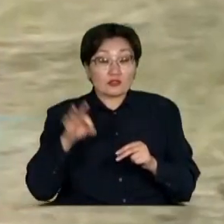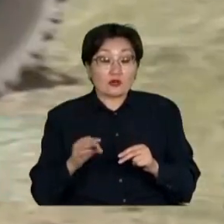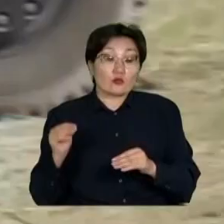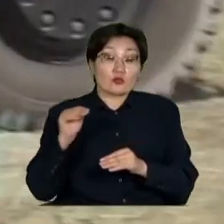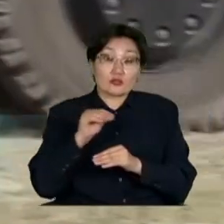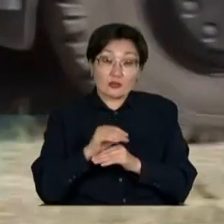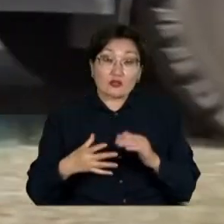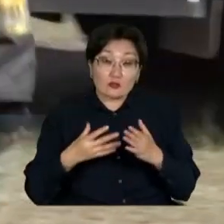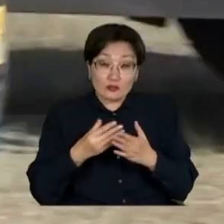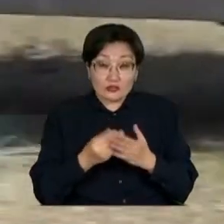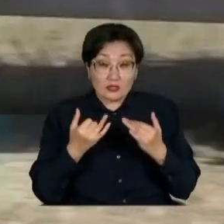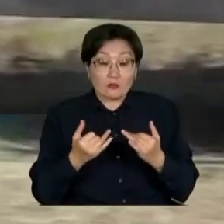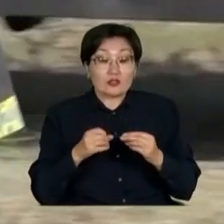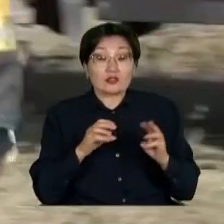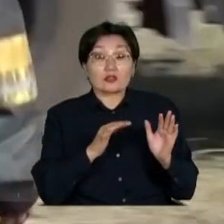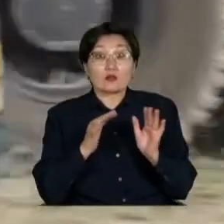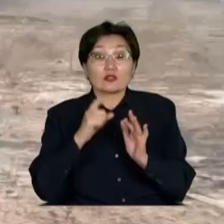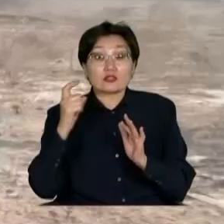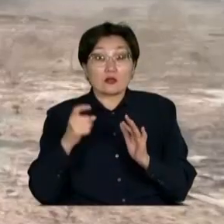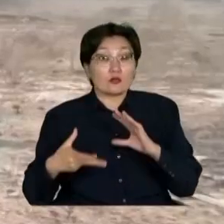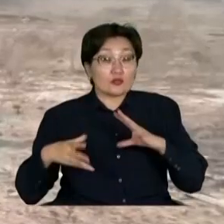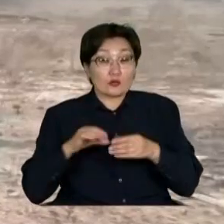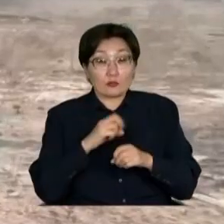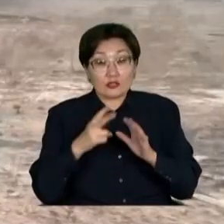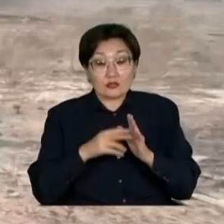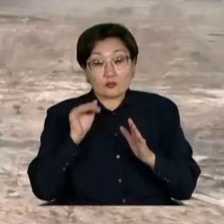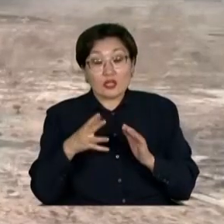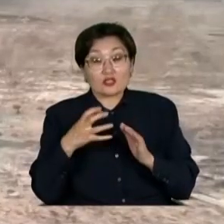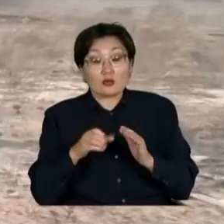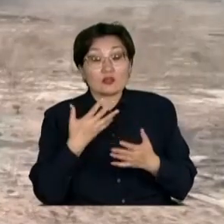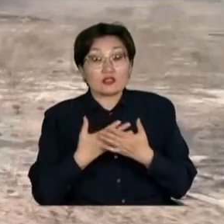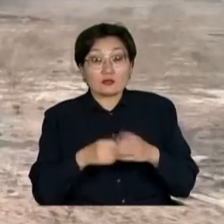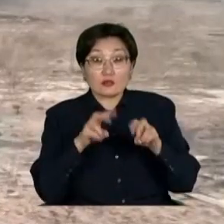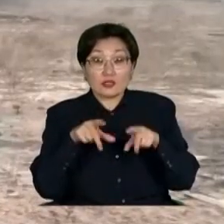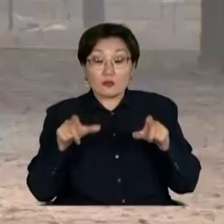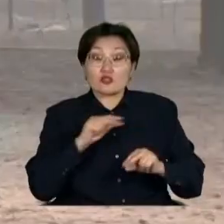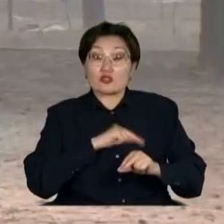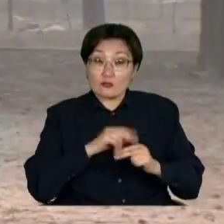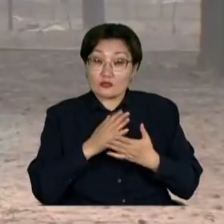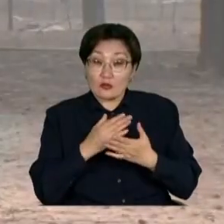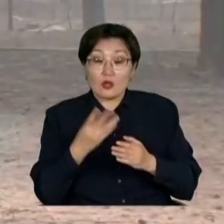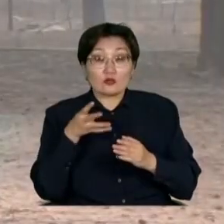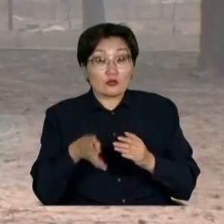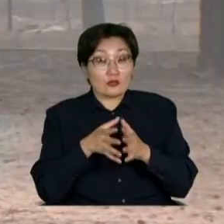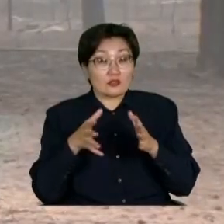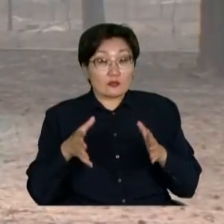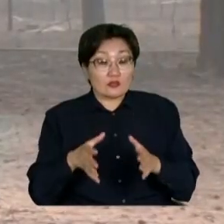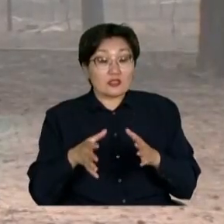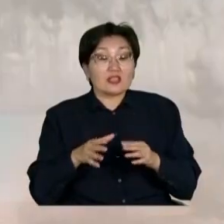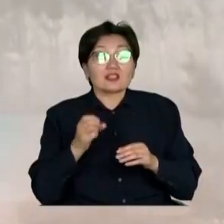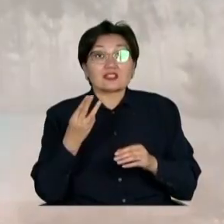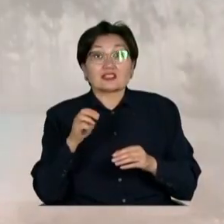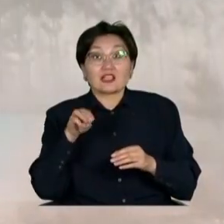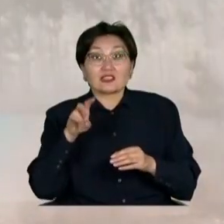үстемақы төленген. Қазір орман шаруашылығында барлығы 17500-ге жуық маман тер төгуде. Оның 4000-нан көбі штаттан